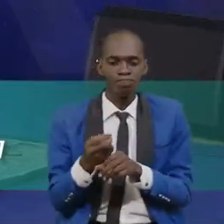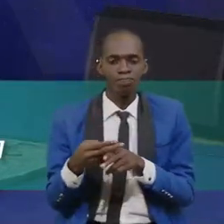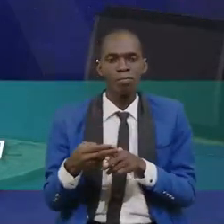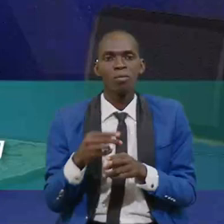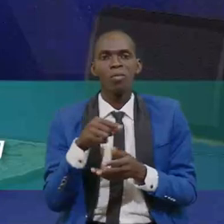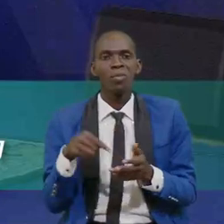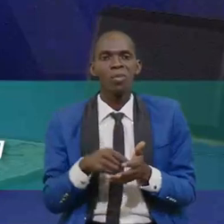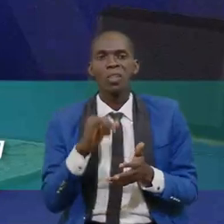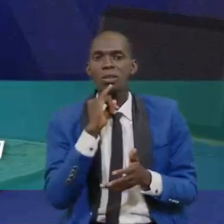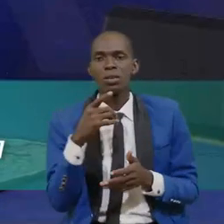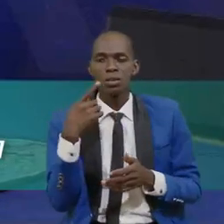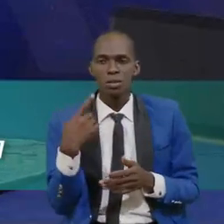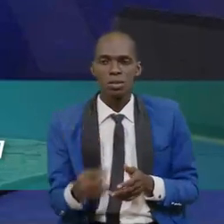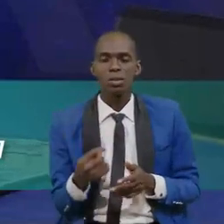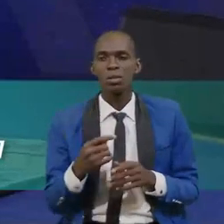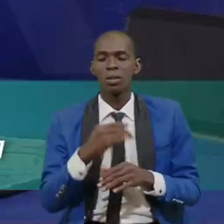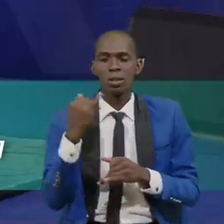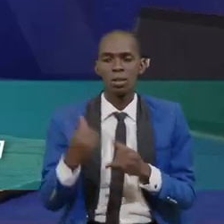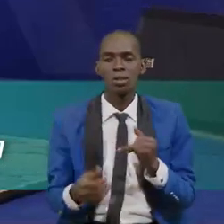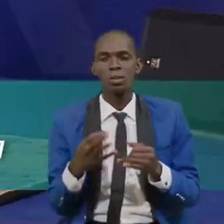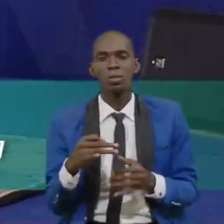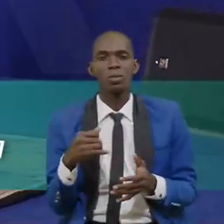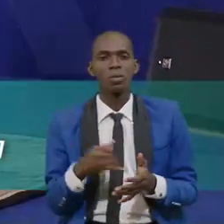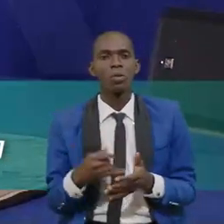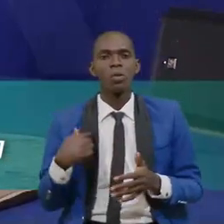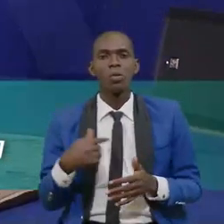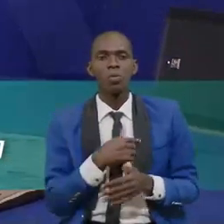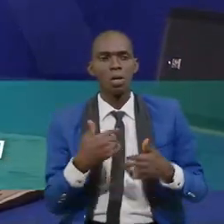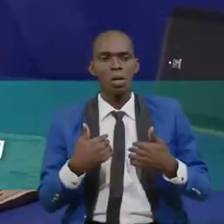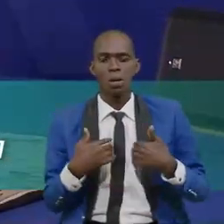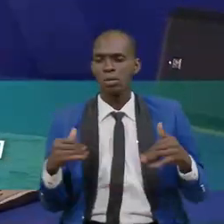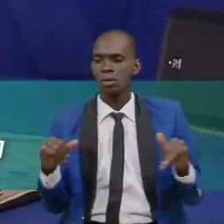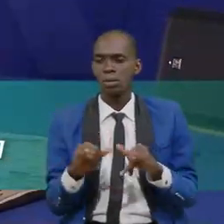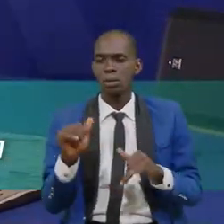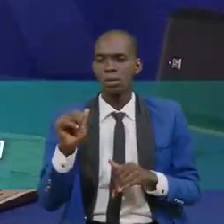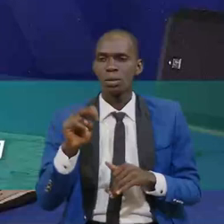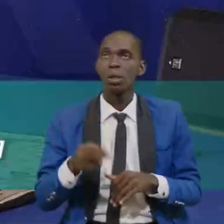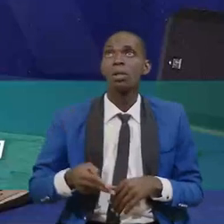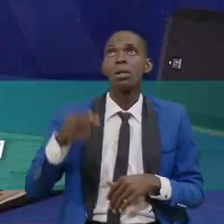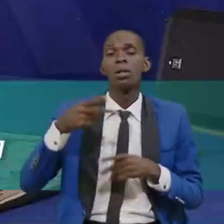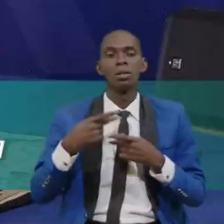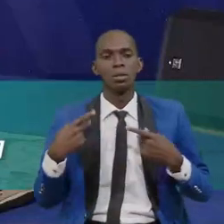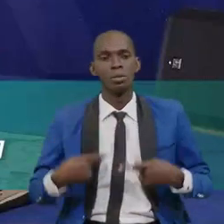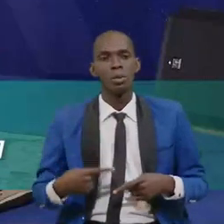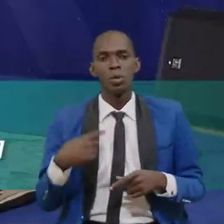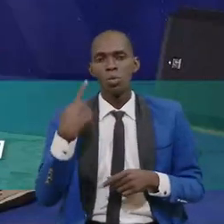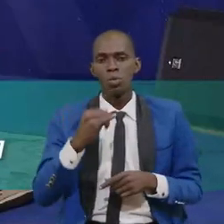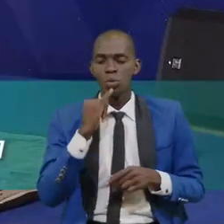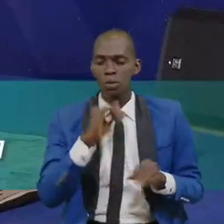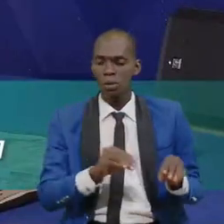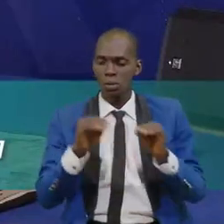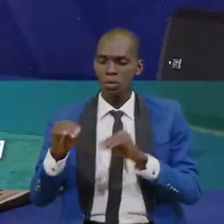résumé, voici la conclusion logique. C'est que nous avons un tel souverain sacrificateur qui s'est assis à